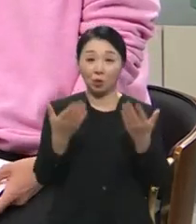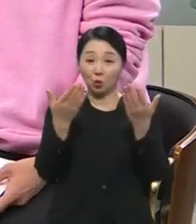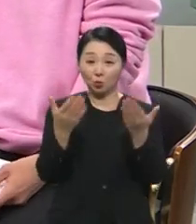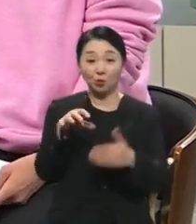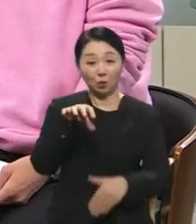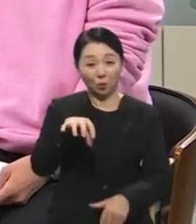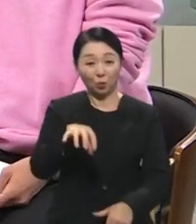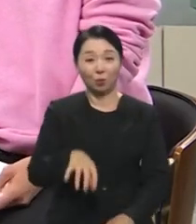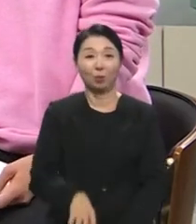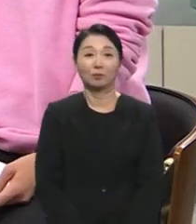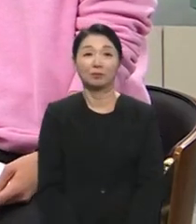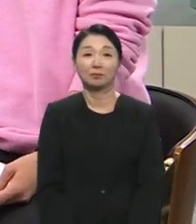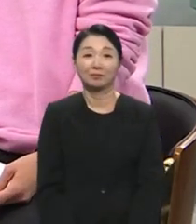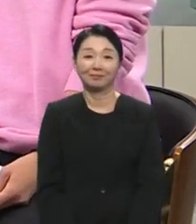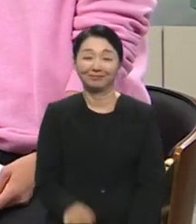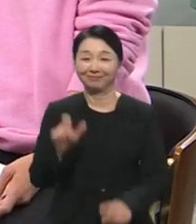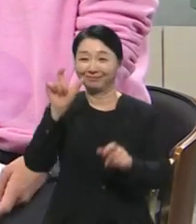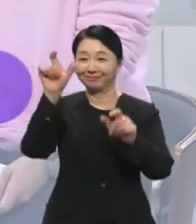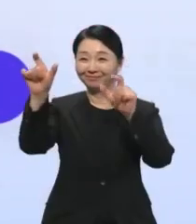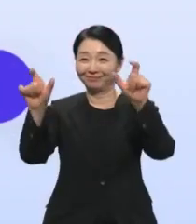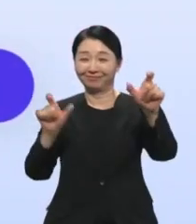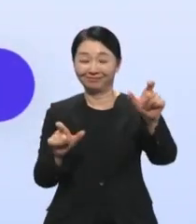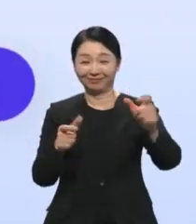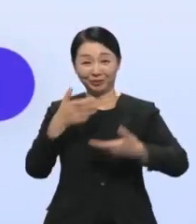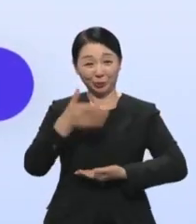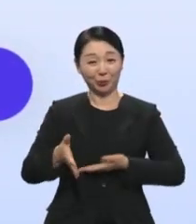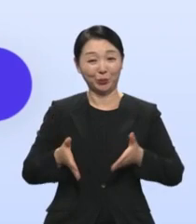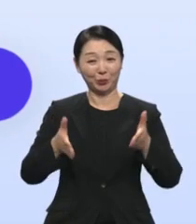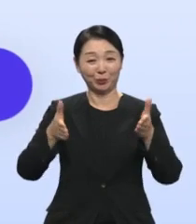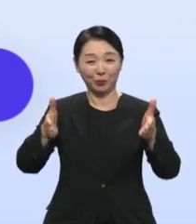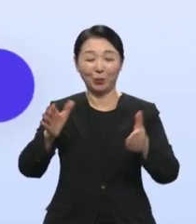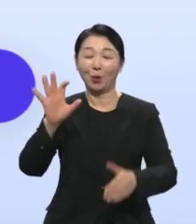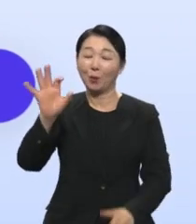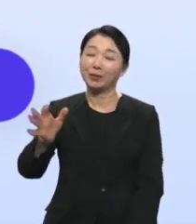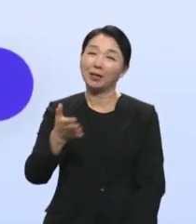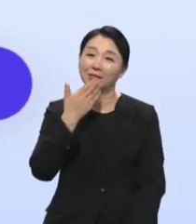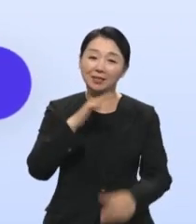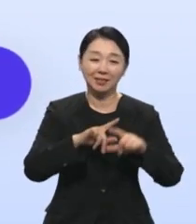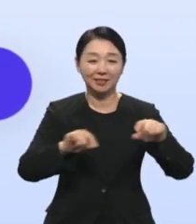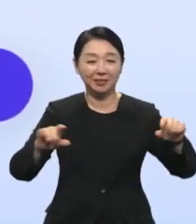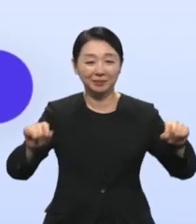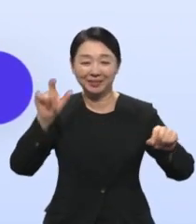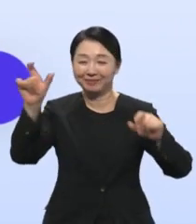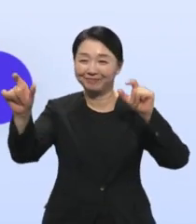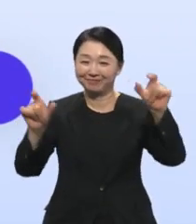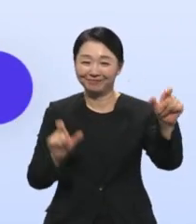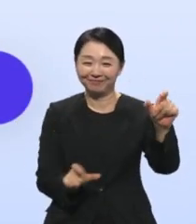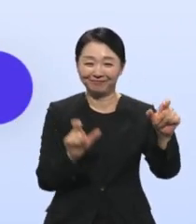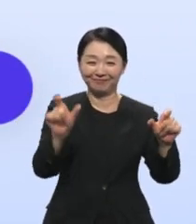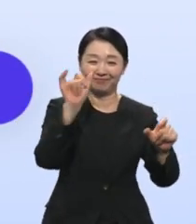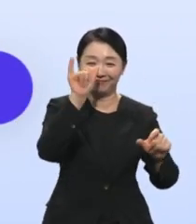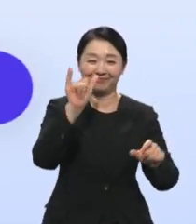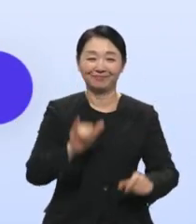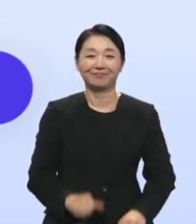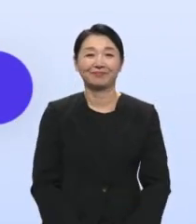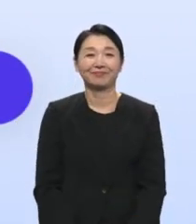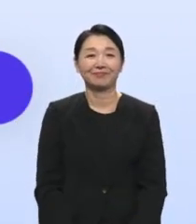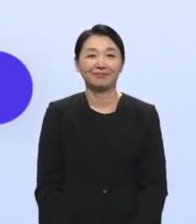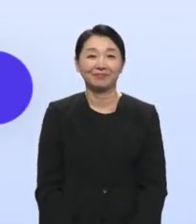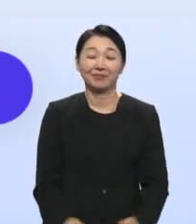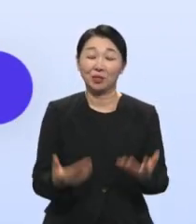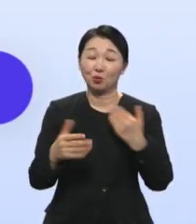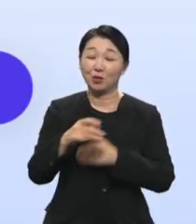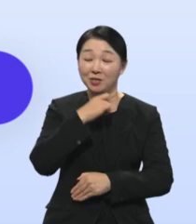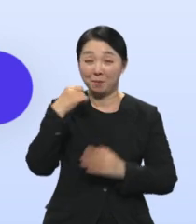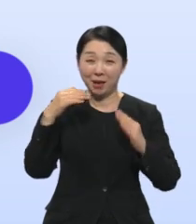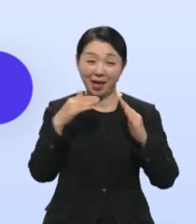휴게소입니다 연관은 쭉 볼까요 역시나 고속도로 보이죠 화장실 음식 이런 단어들이 많이 연관으로 뜨고 있습니다 슬슬이